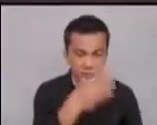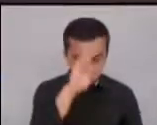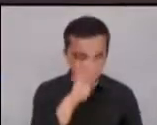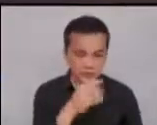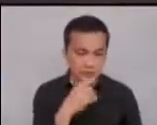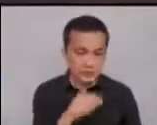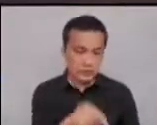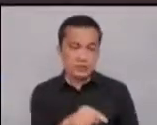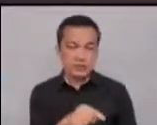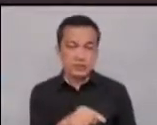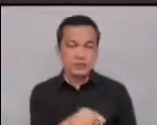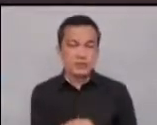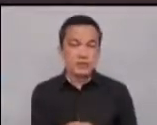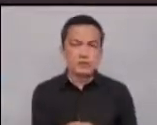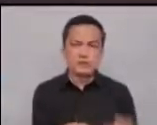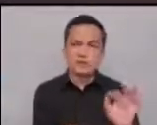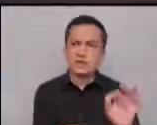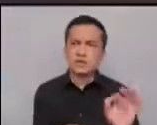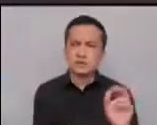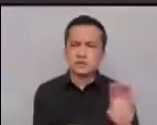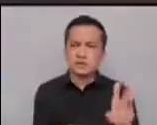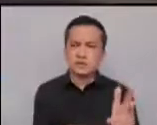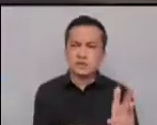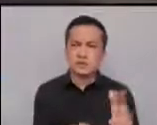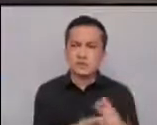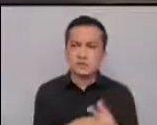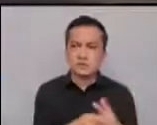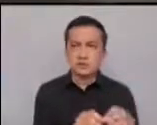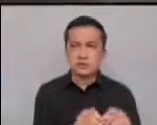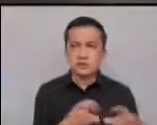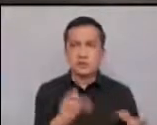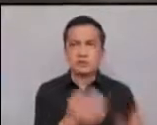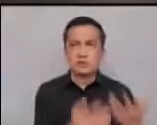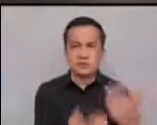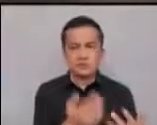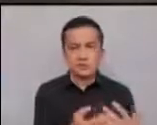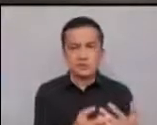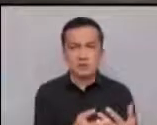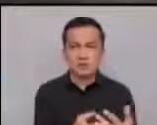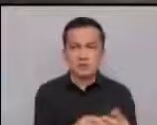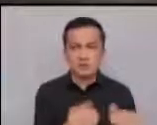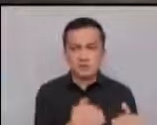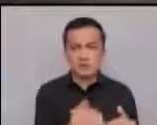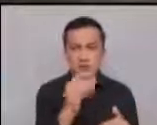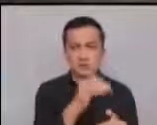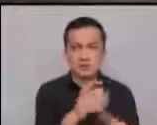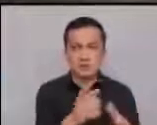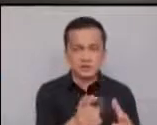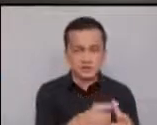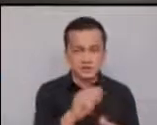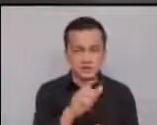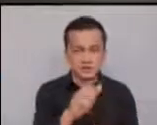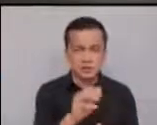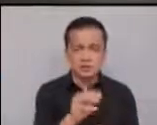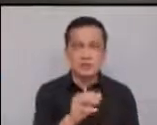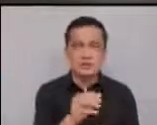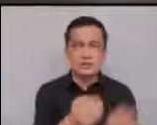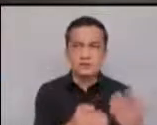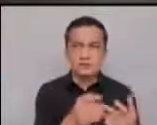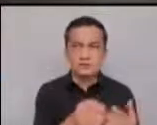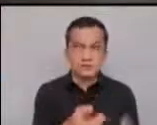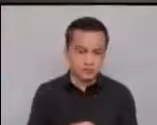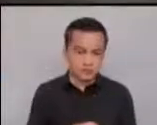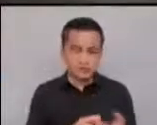alas 9:30 kagabi nagsimulang kumalat ang apoy. Itinaas sa unang alarma ang sunog hanggang sa maapula ng mga bumbero.